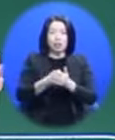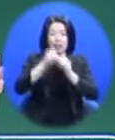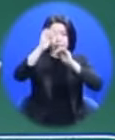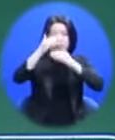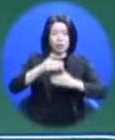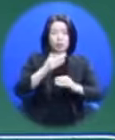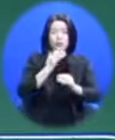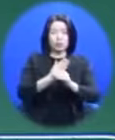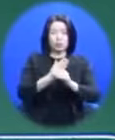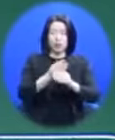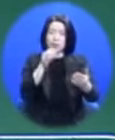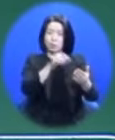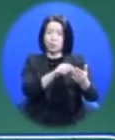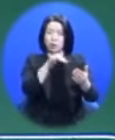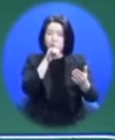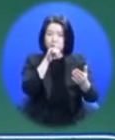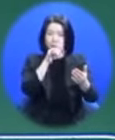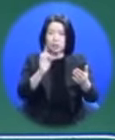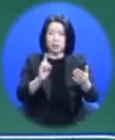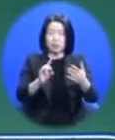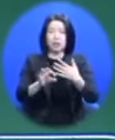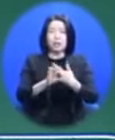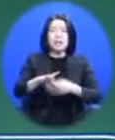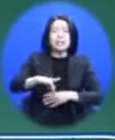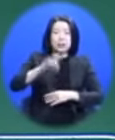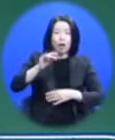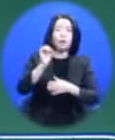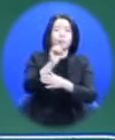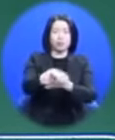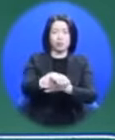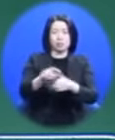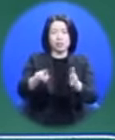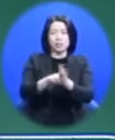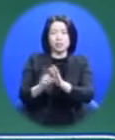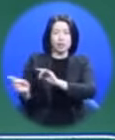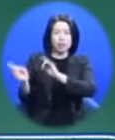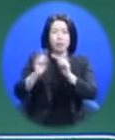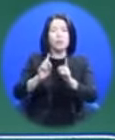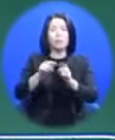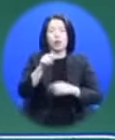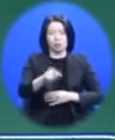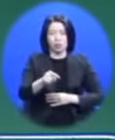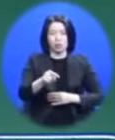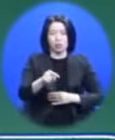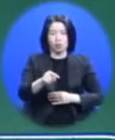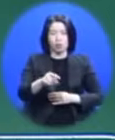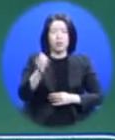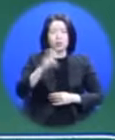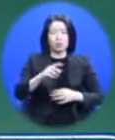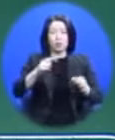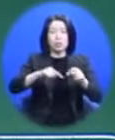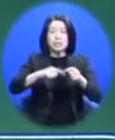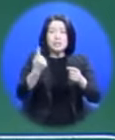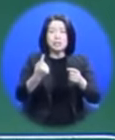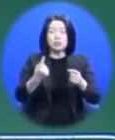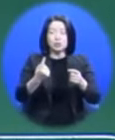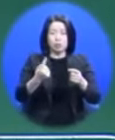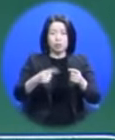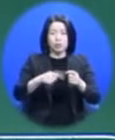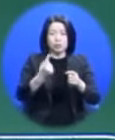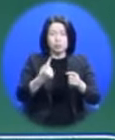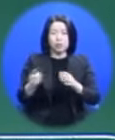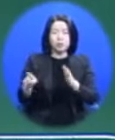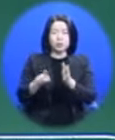중에 들어있는 것이 바로 첫 열매 신앙을 회복하는 것 그리고 십일조 신앙을 회복하는